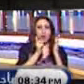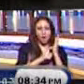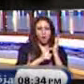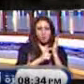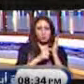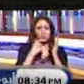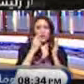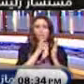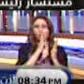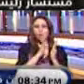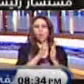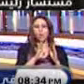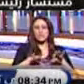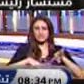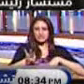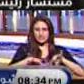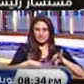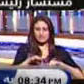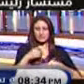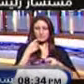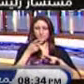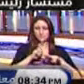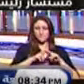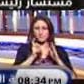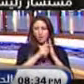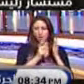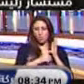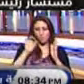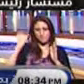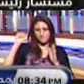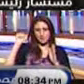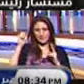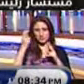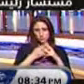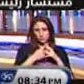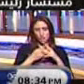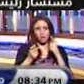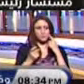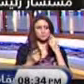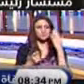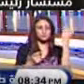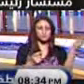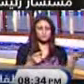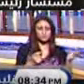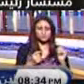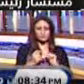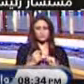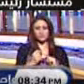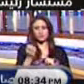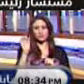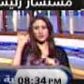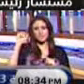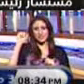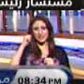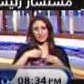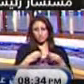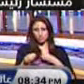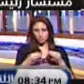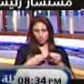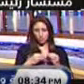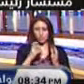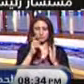لمباشرة الحقوق السياسية وقانون لانتخاب مجلس النواب، يعني يضعهم مجلس الشورى، يضع مشروعهم في